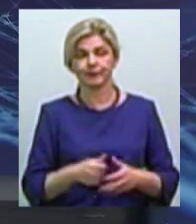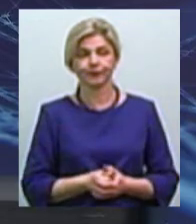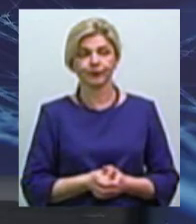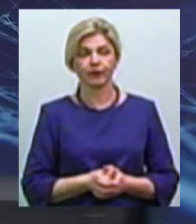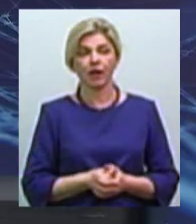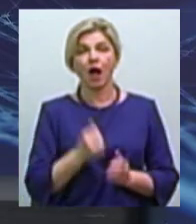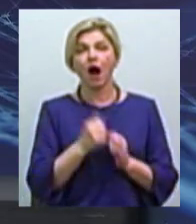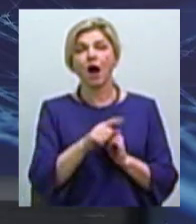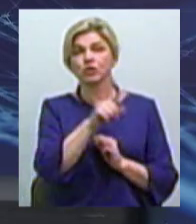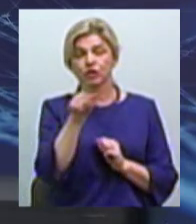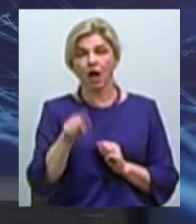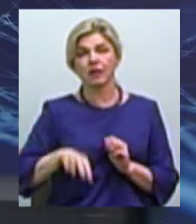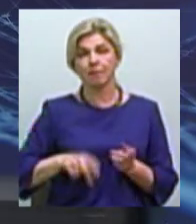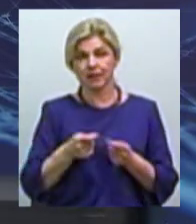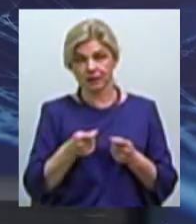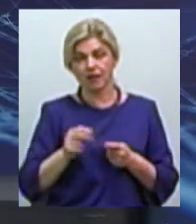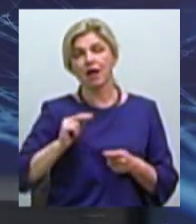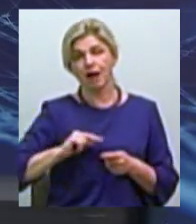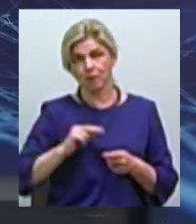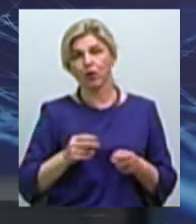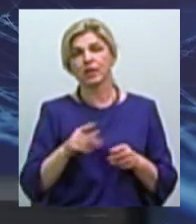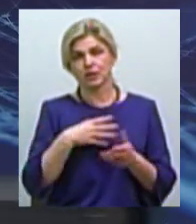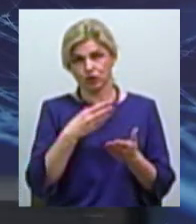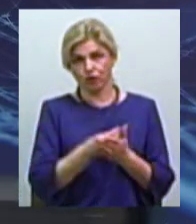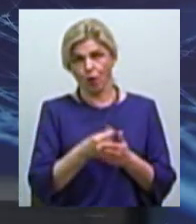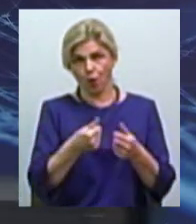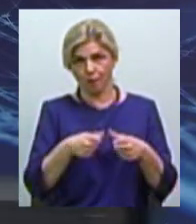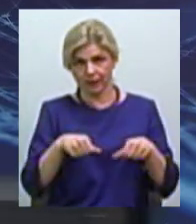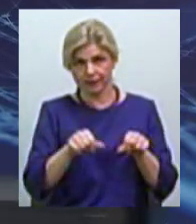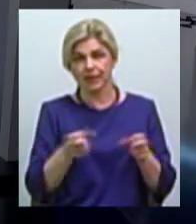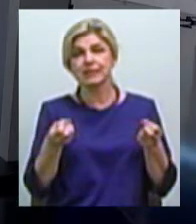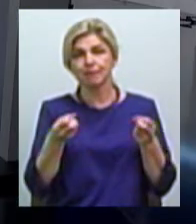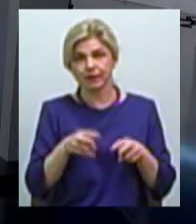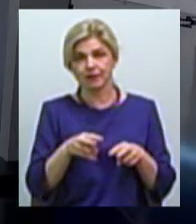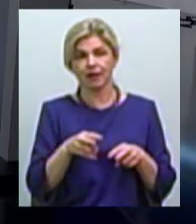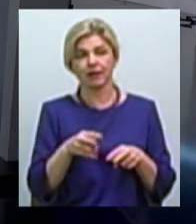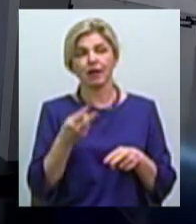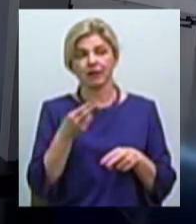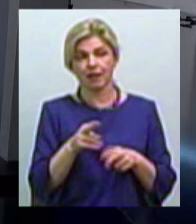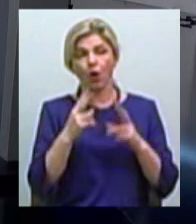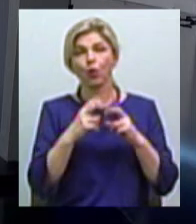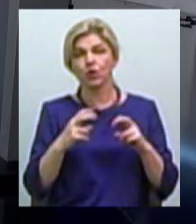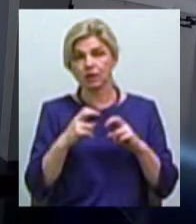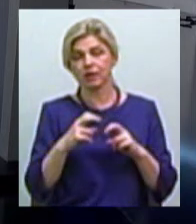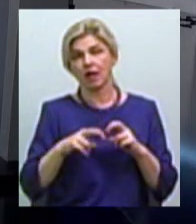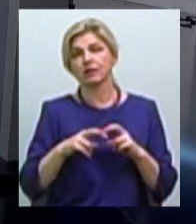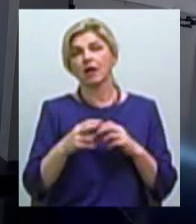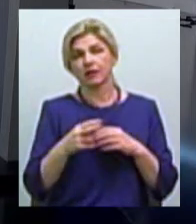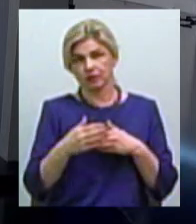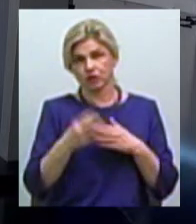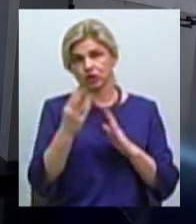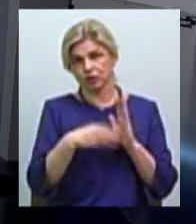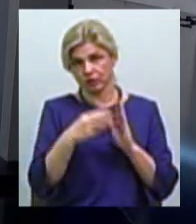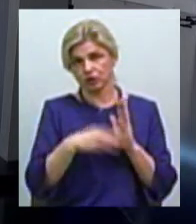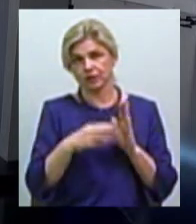кожній адміністрації працює така адміністративна комісія, яка створена спеціально для розгляду адміністративних справ.